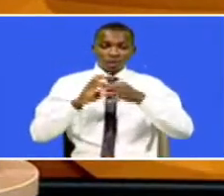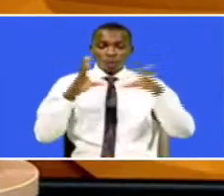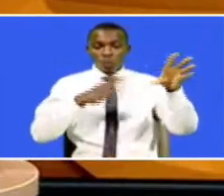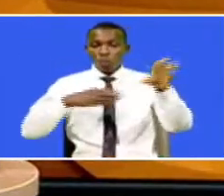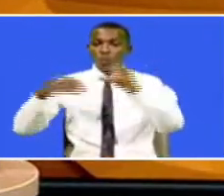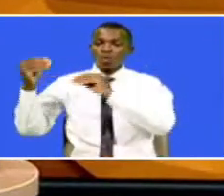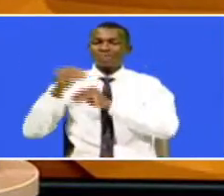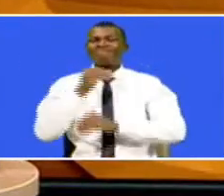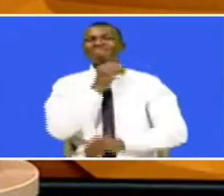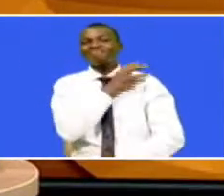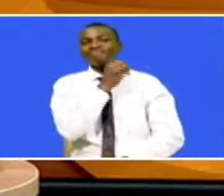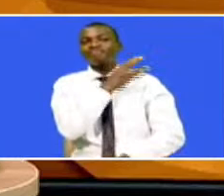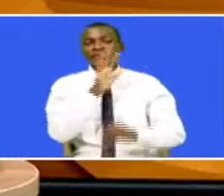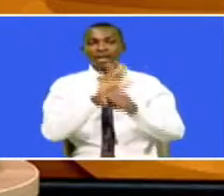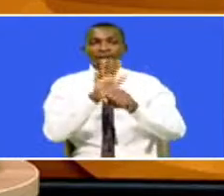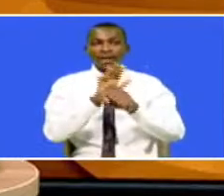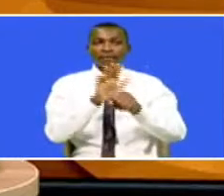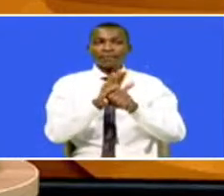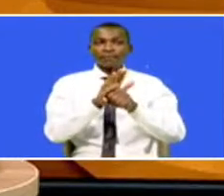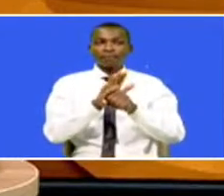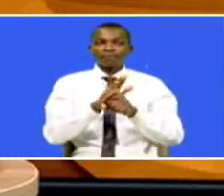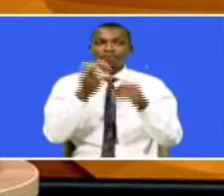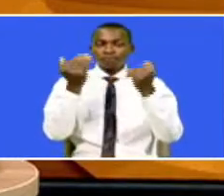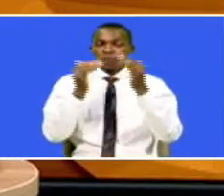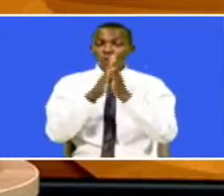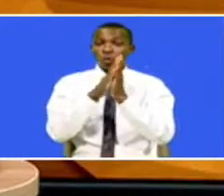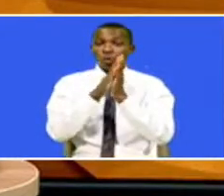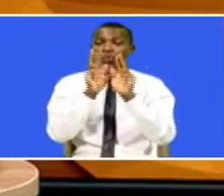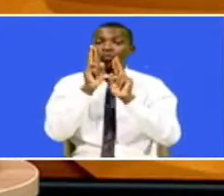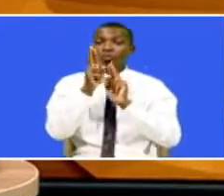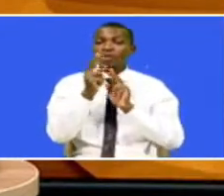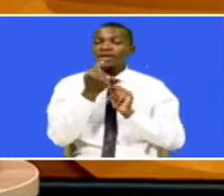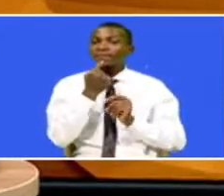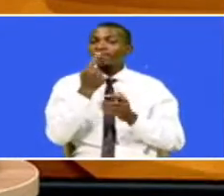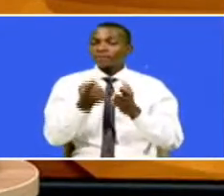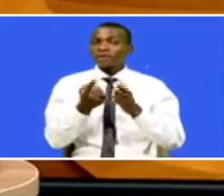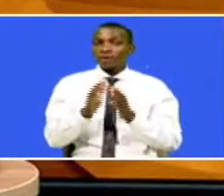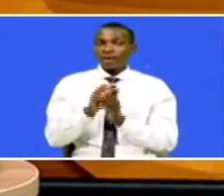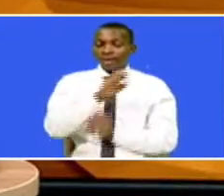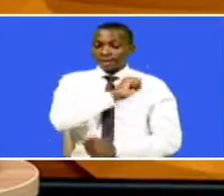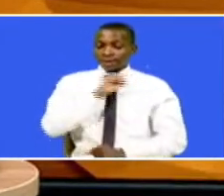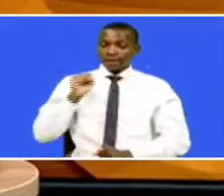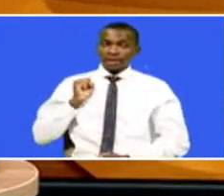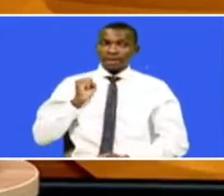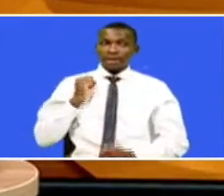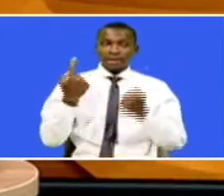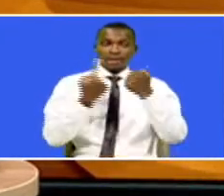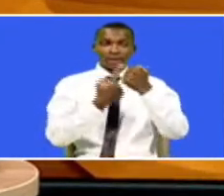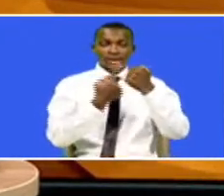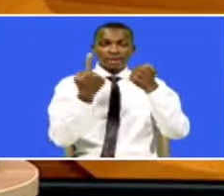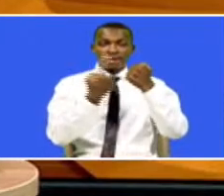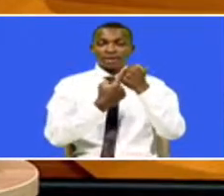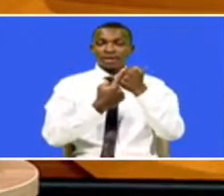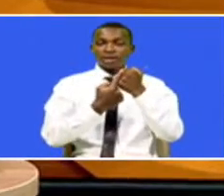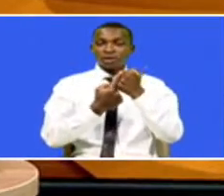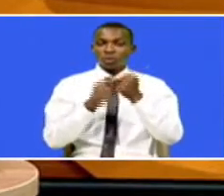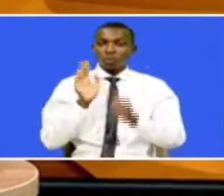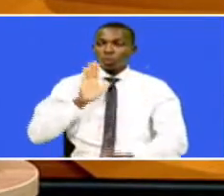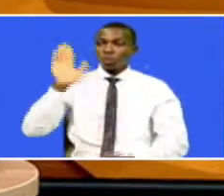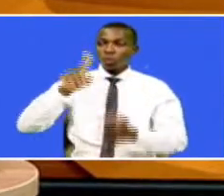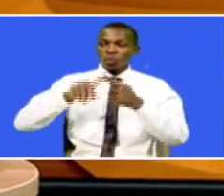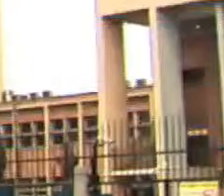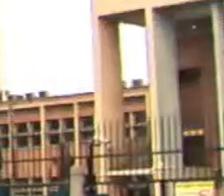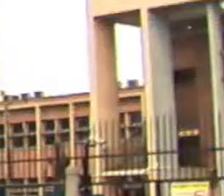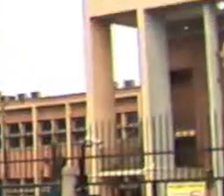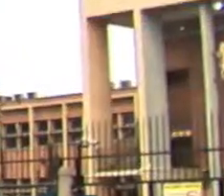manunguniko. Kama anavyoarifu mwanahabari wetu Emmanuel To, awali maseneta 66 walikula kiapo cha kuhudumu.